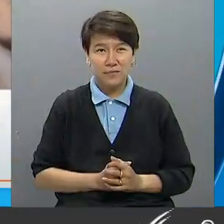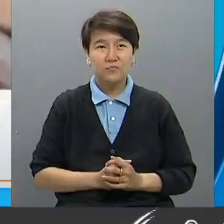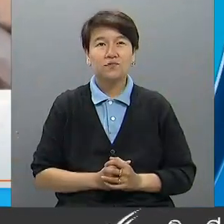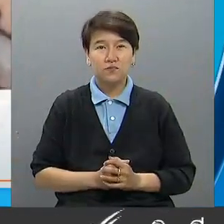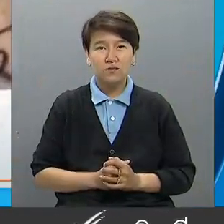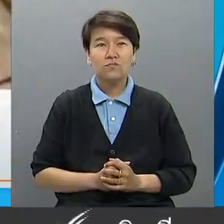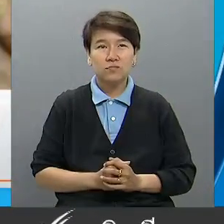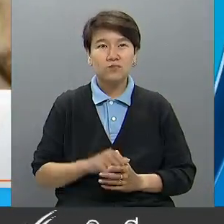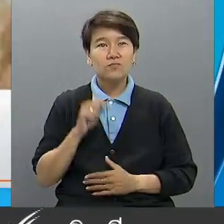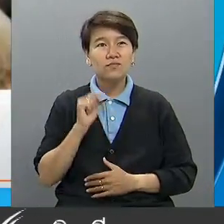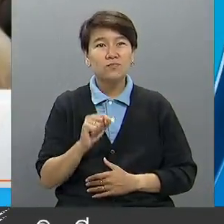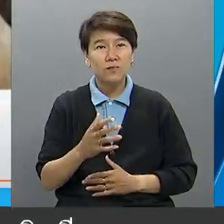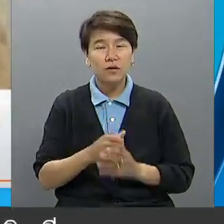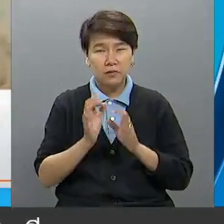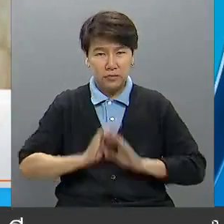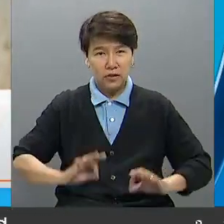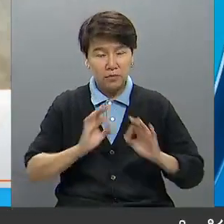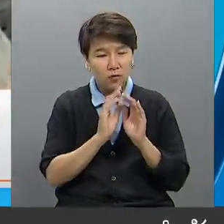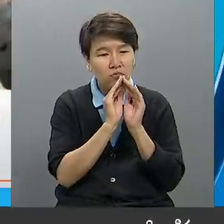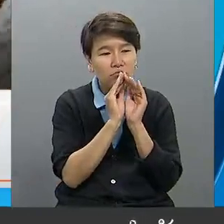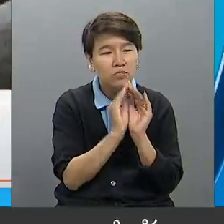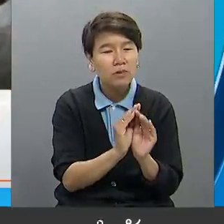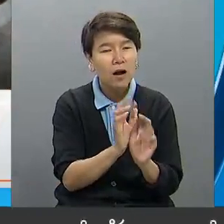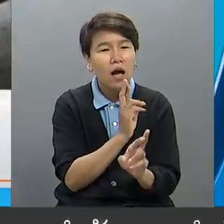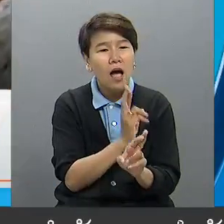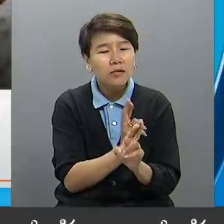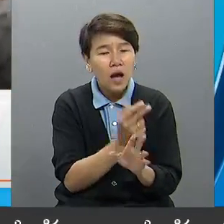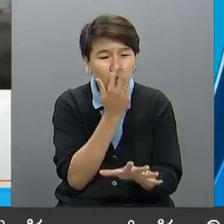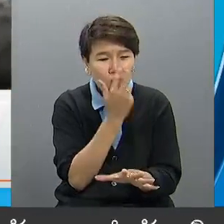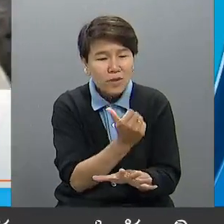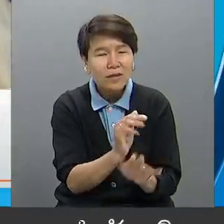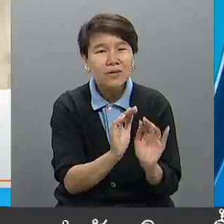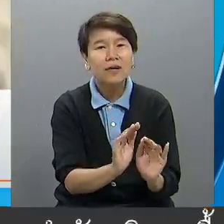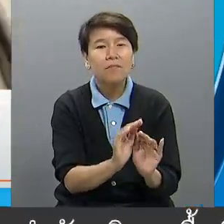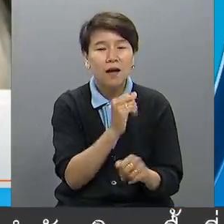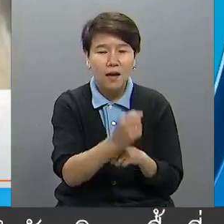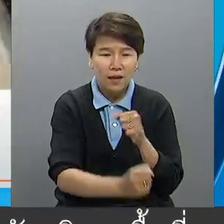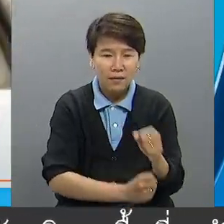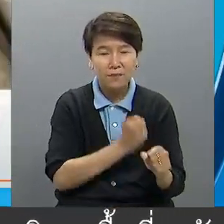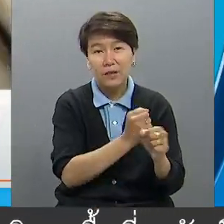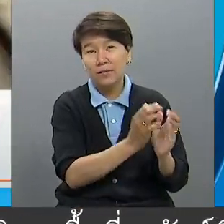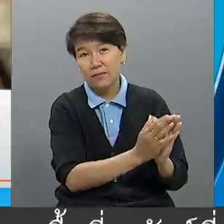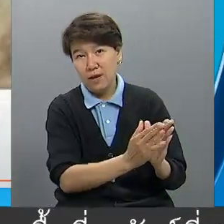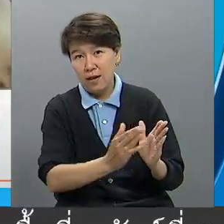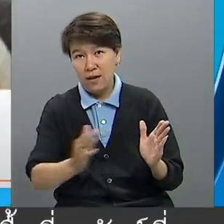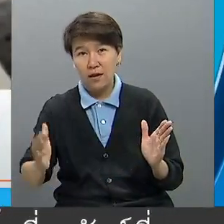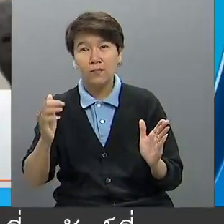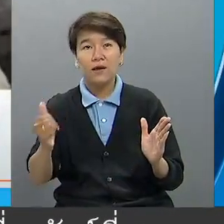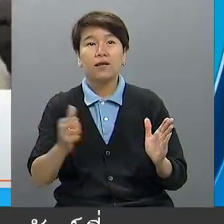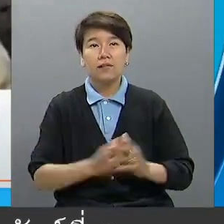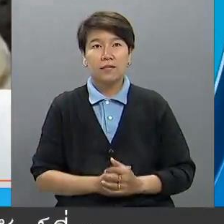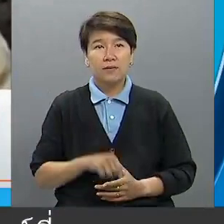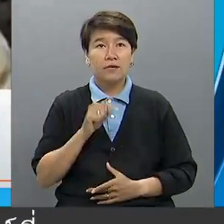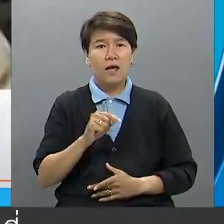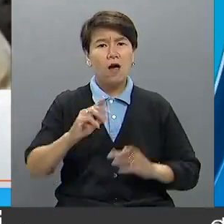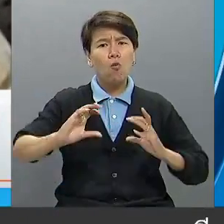กิดว่าเราไม่มีการเก็บรักษาเอาไว้หรือบางทีมันค่อยๆเลือนหายไปอย่างเมื่อสักครู่นี้ตอนผมนึกว่าเอ๊ะลักษณะนามของเกวียนเนี่ยคืออะไร